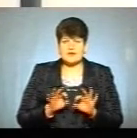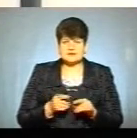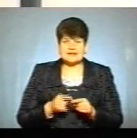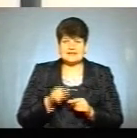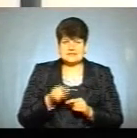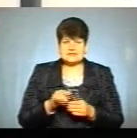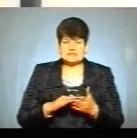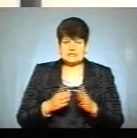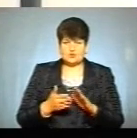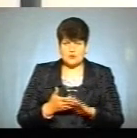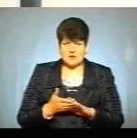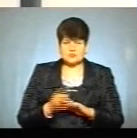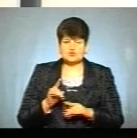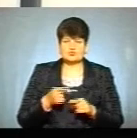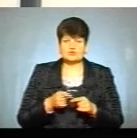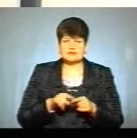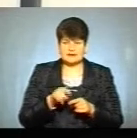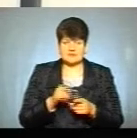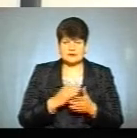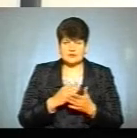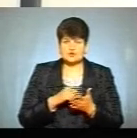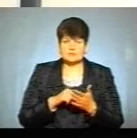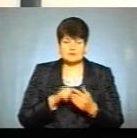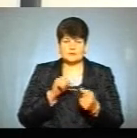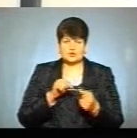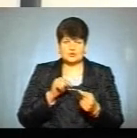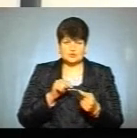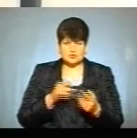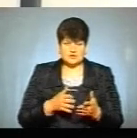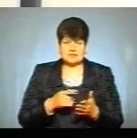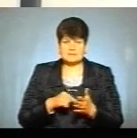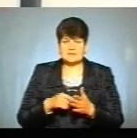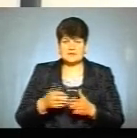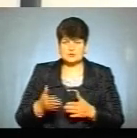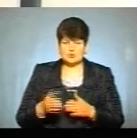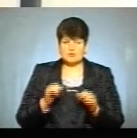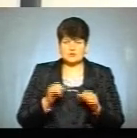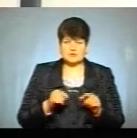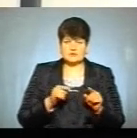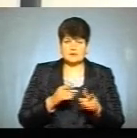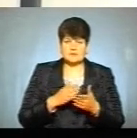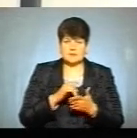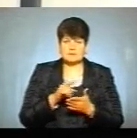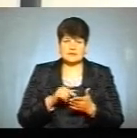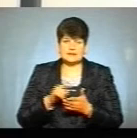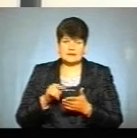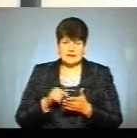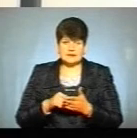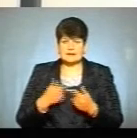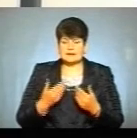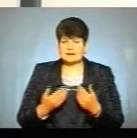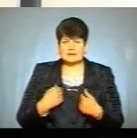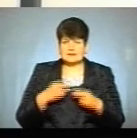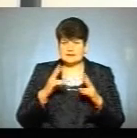ситуації, чому так от відбувається, що місто протистоїть чи область протистоїть місту. Там, можливо, є такі питання, про які я і не знаю, це